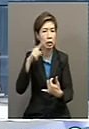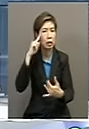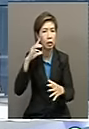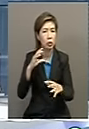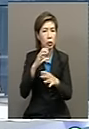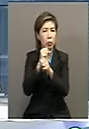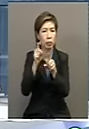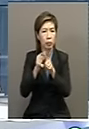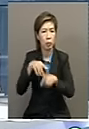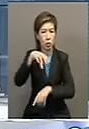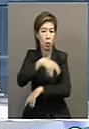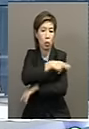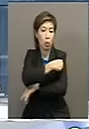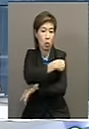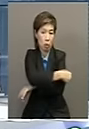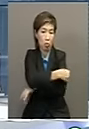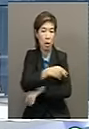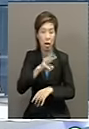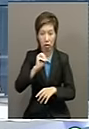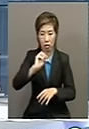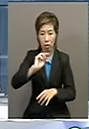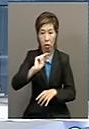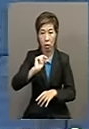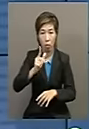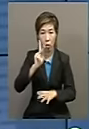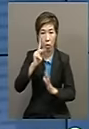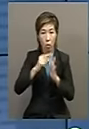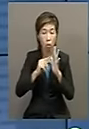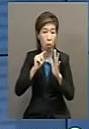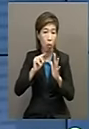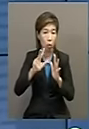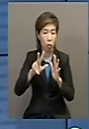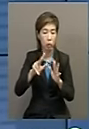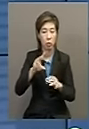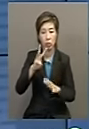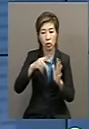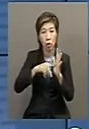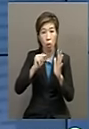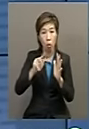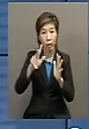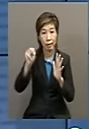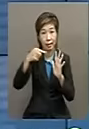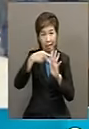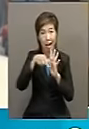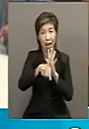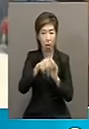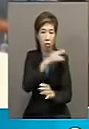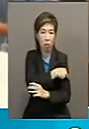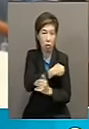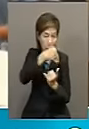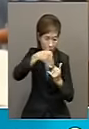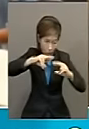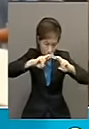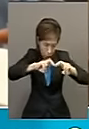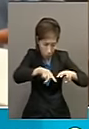างผู้อำนวยการโรงพยาบาลมงกุฎวัฒนะนะฮะเพราะว่ามันมีช่วงหนึ่งที่มีผลการชันสูตรออกมาว่